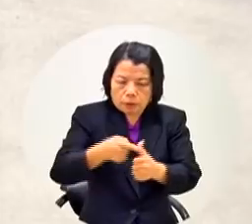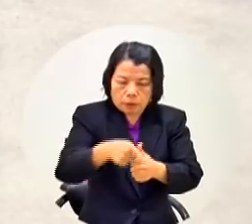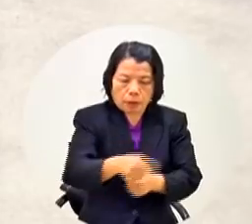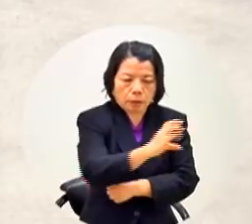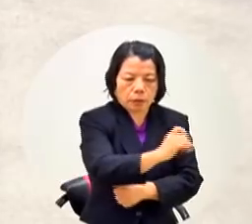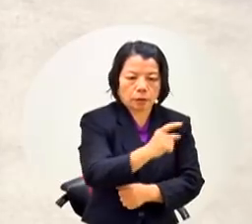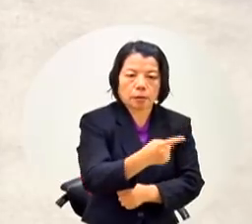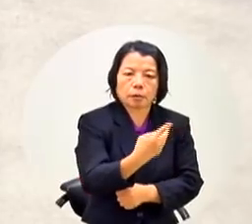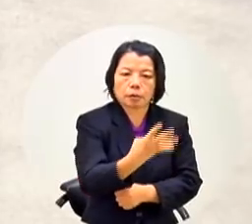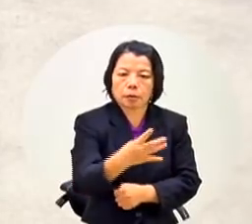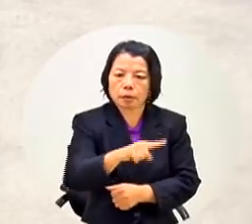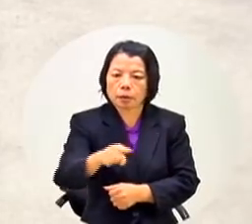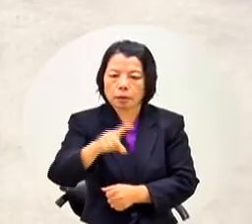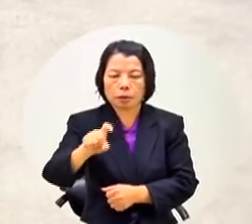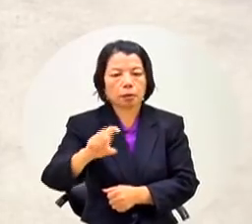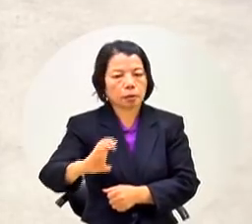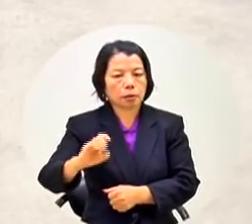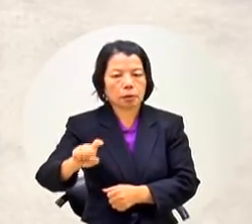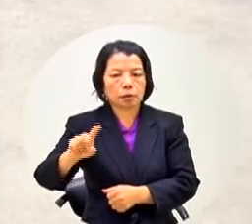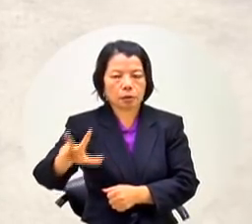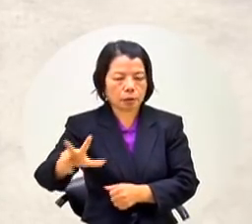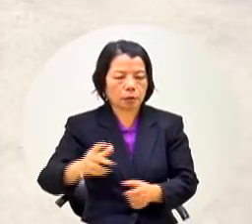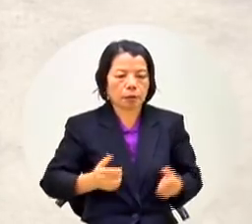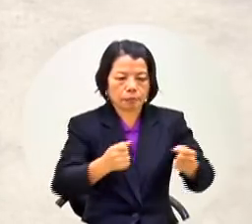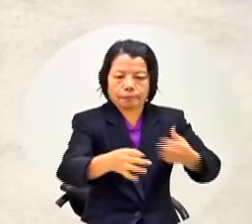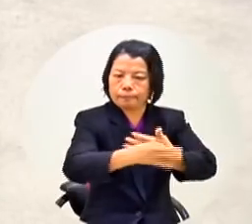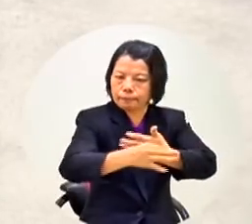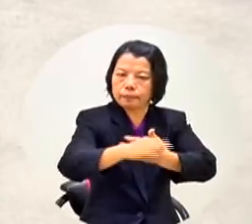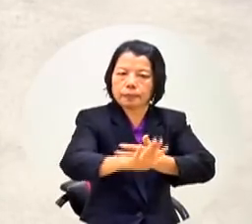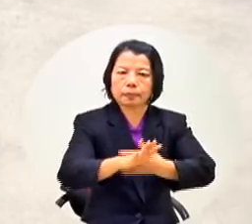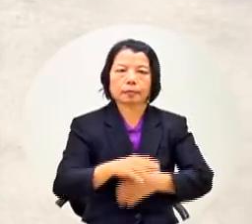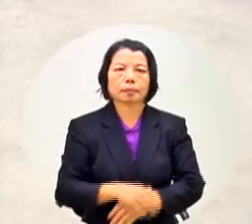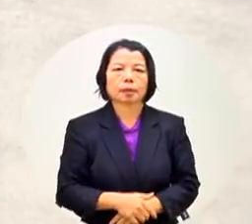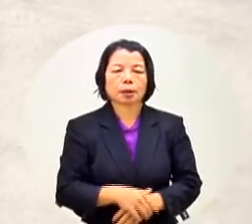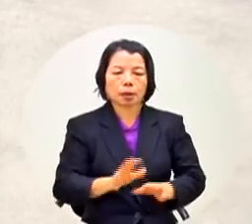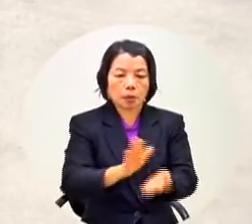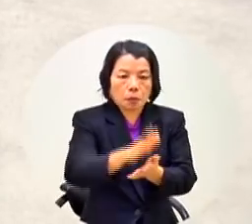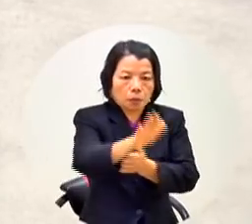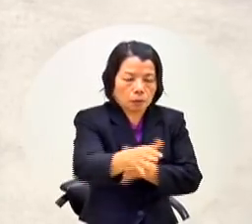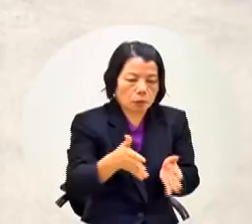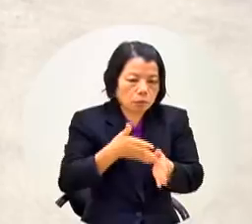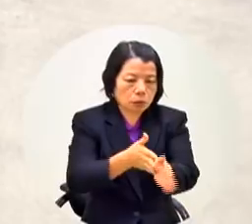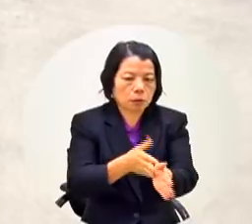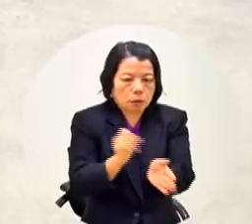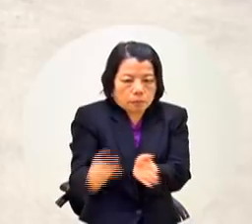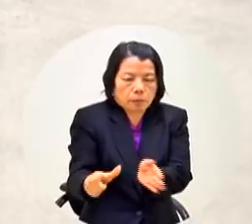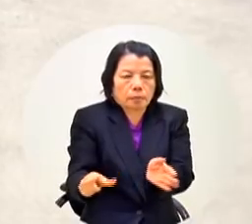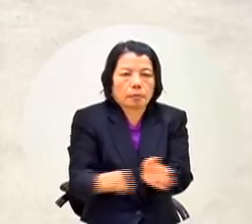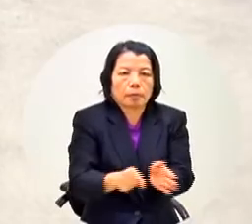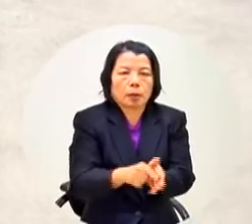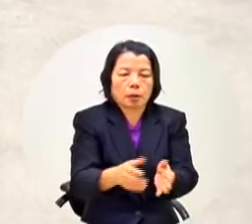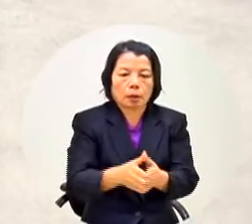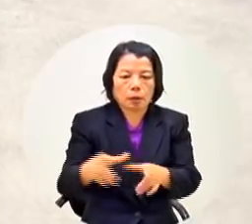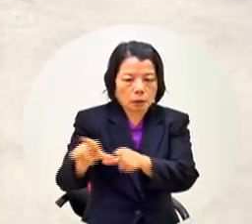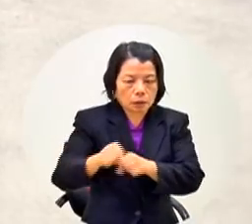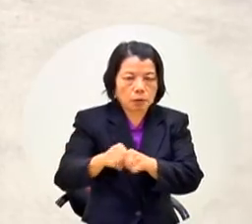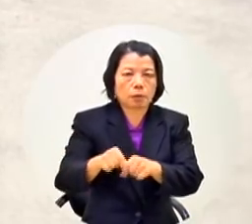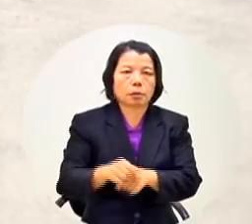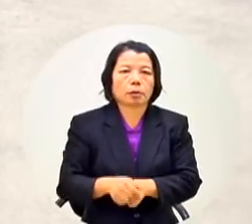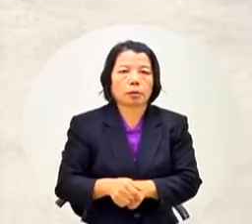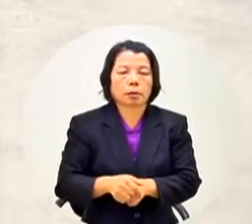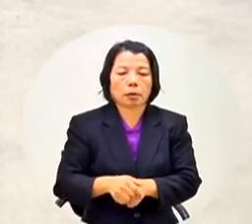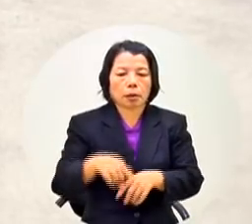试。那后续的车辆的生产跟运交一个排程，皆依序上述的一个前提来办理。